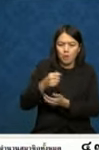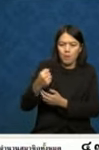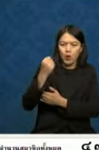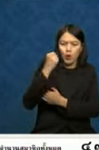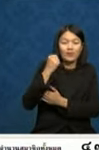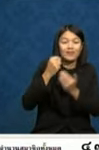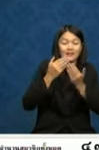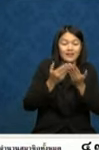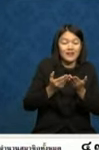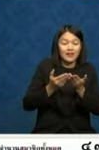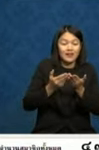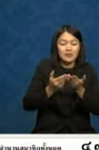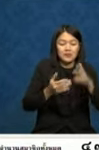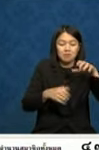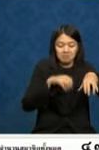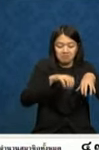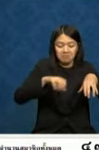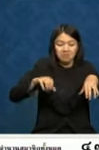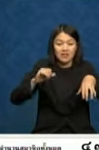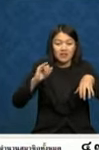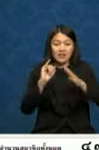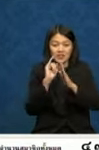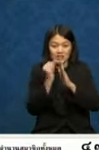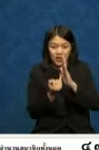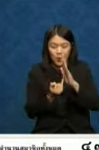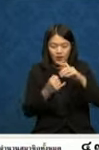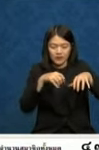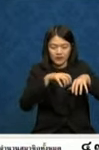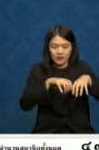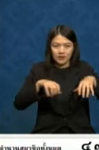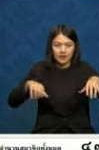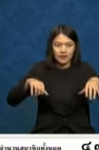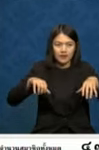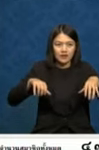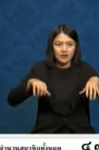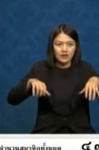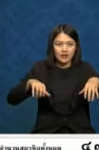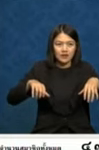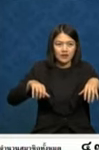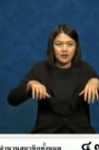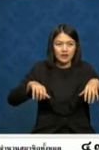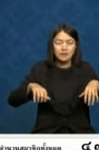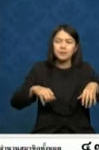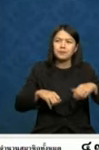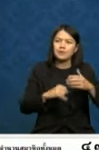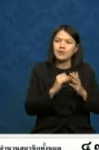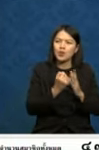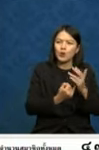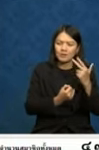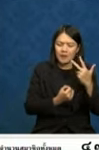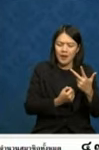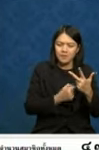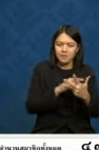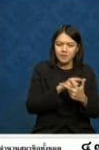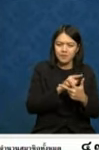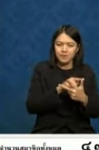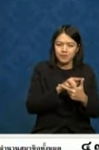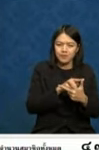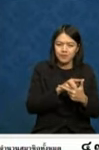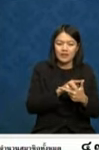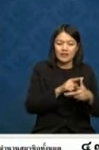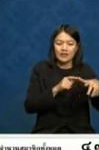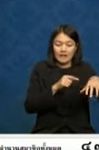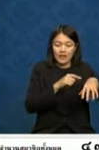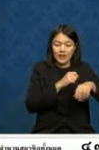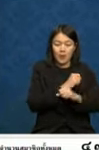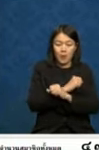เรือนะครับทั้ง3จังหวัดเนี่ยนะครับที่อยู่ที่3จังหวัด คืออยู่ในบริเวณเขตปลอดภัย